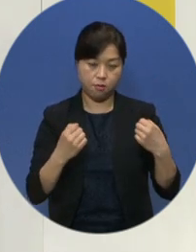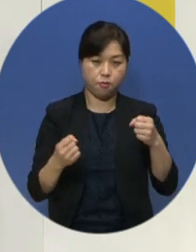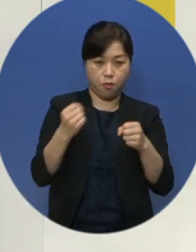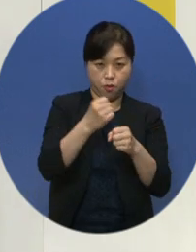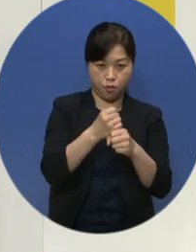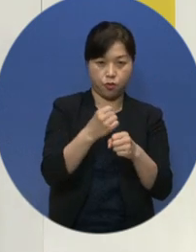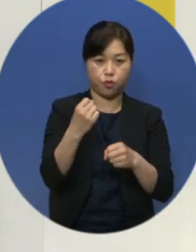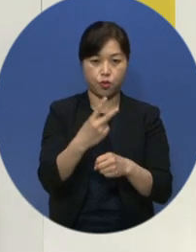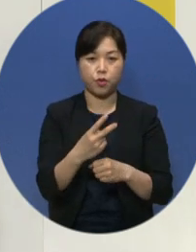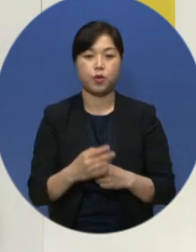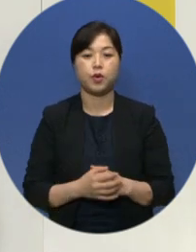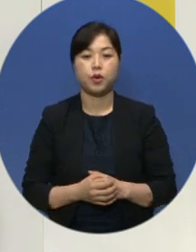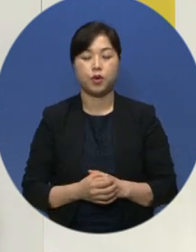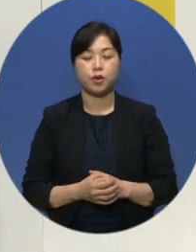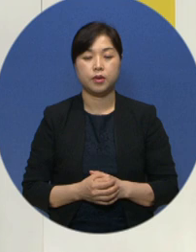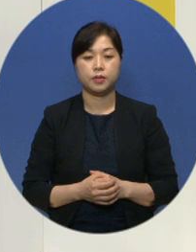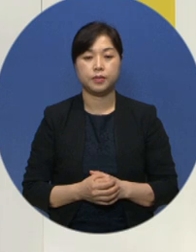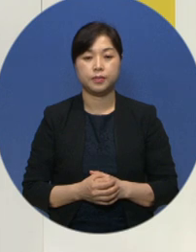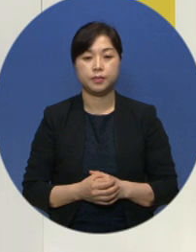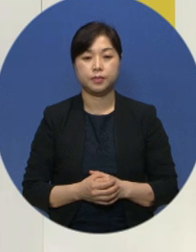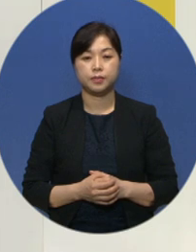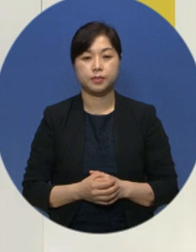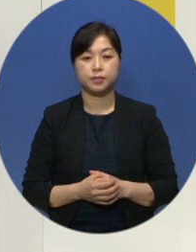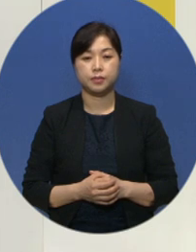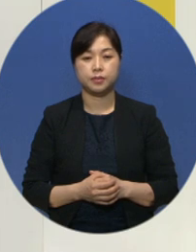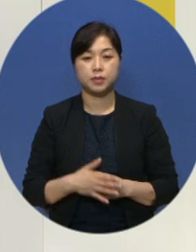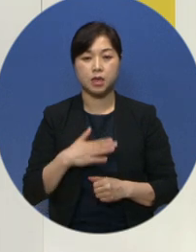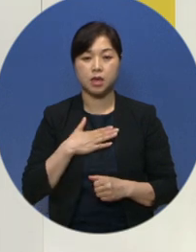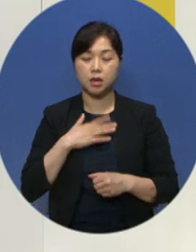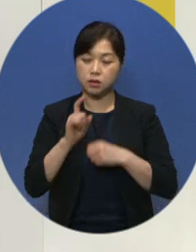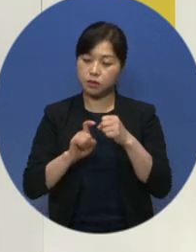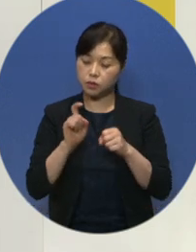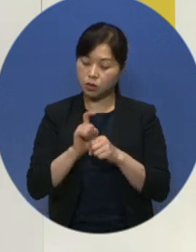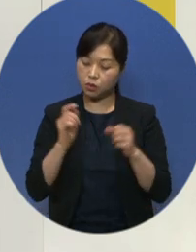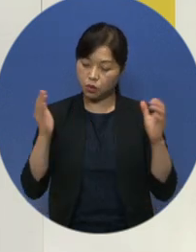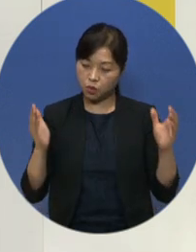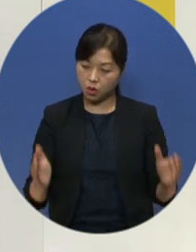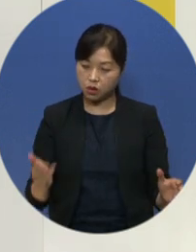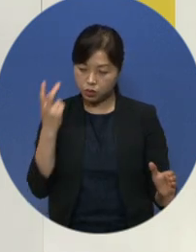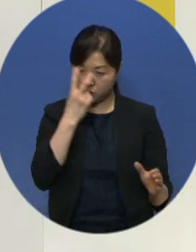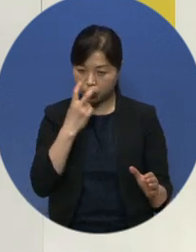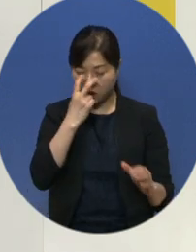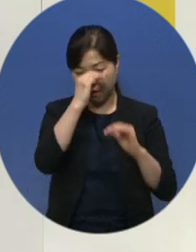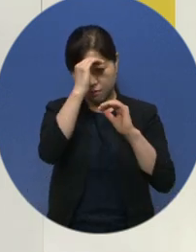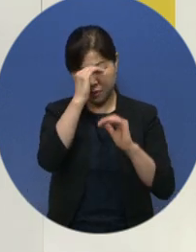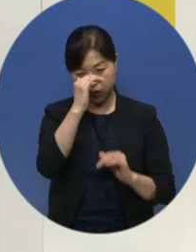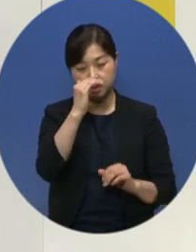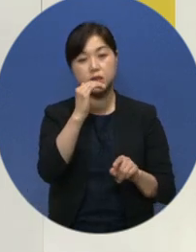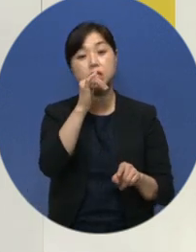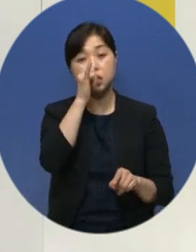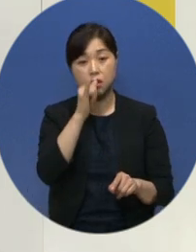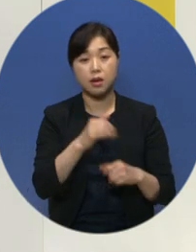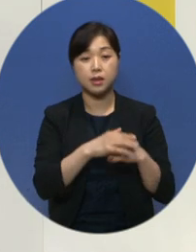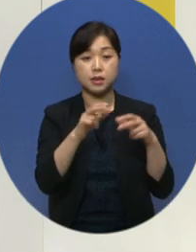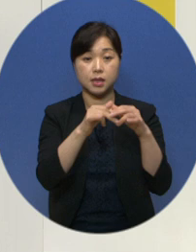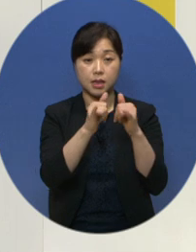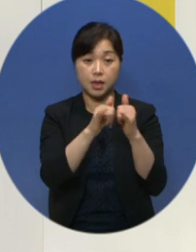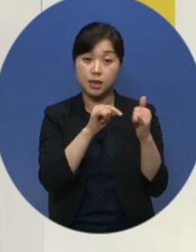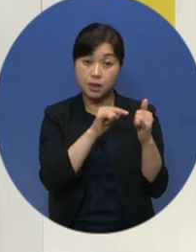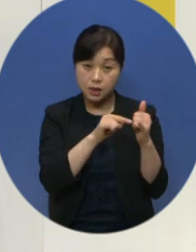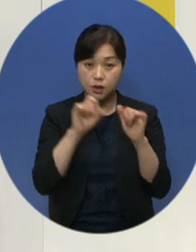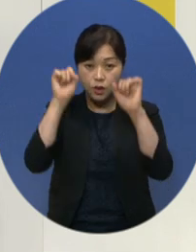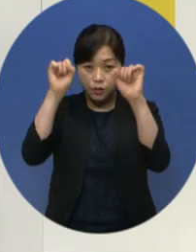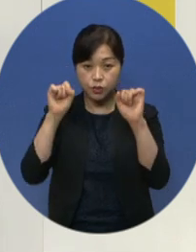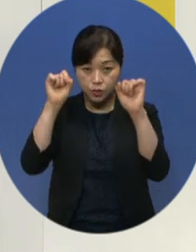되고 그러니깐 지금 제 우리가 이제 한 번 는 한 10년전에 이제 소소한 게 있는데 장애인들이 스포츠를 통해서